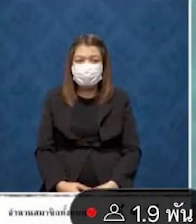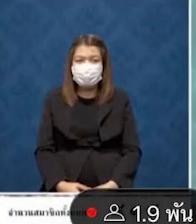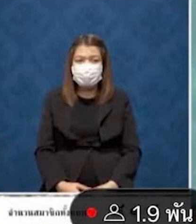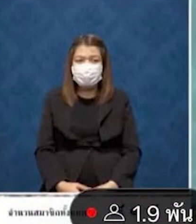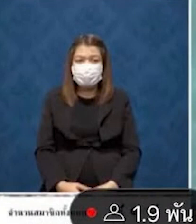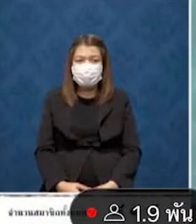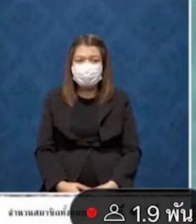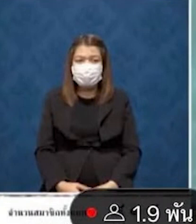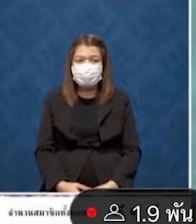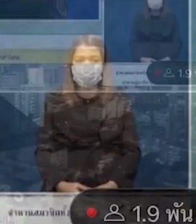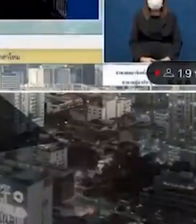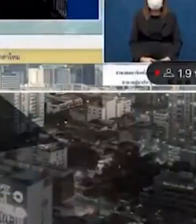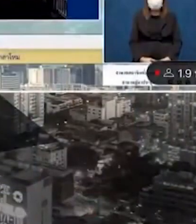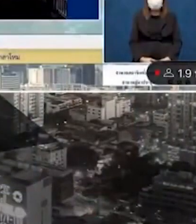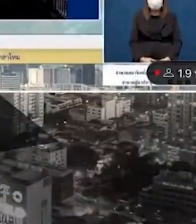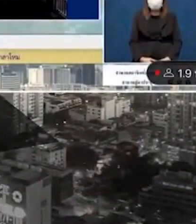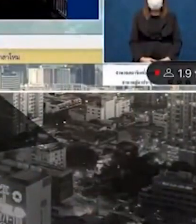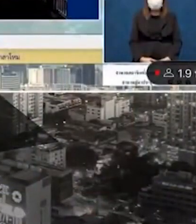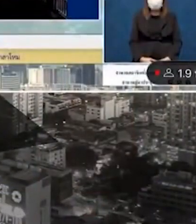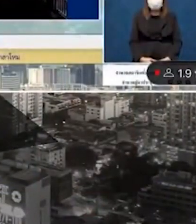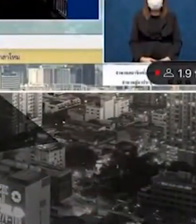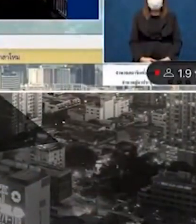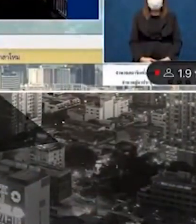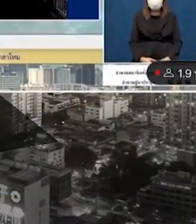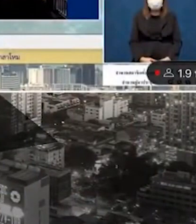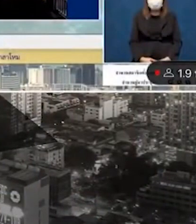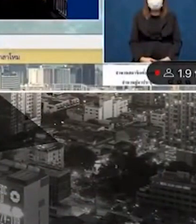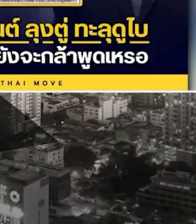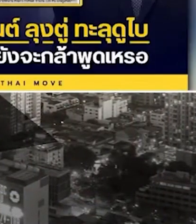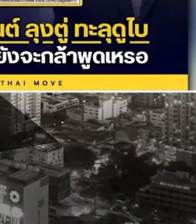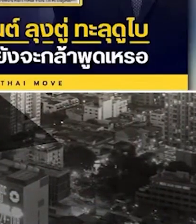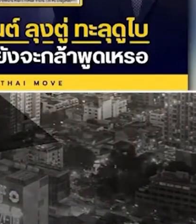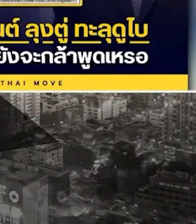บอกว่าเป็นสไลด์แสบสันลุงตู่ทะลุ